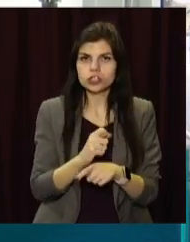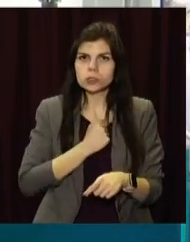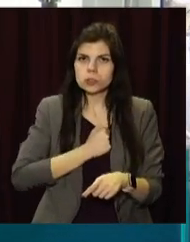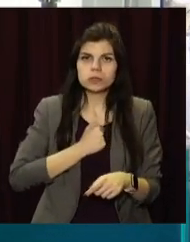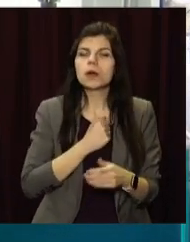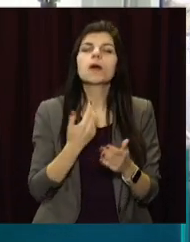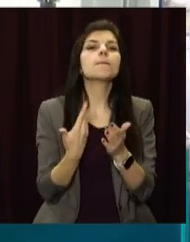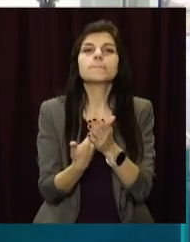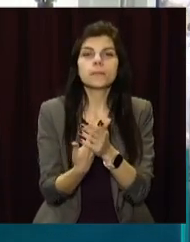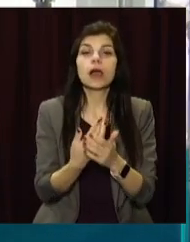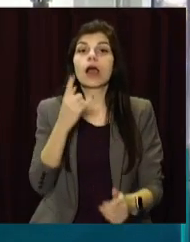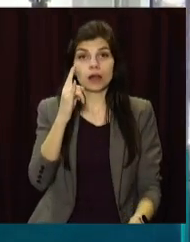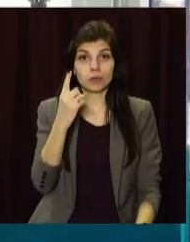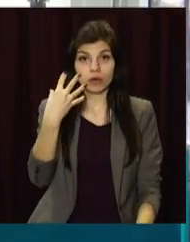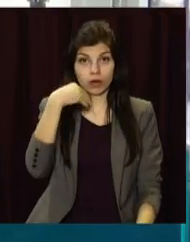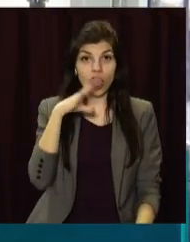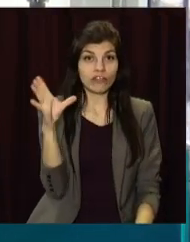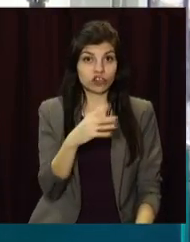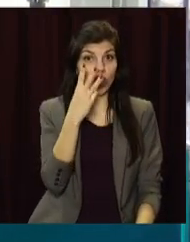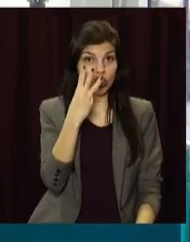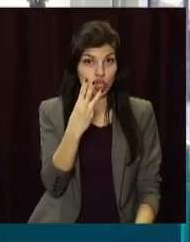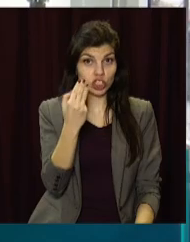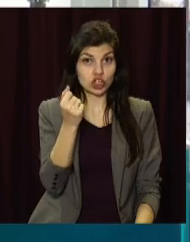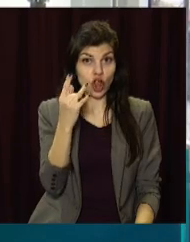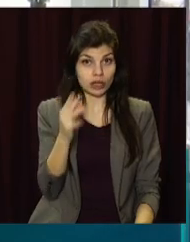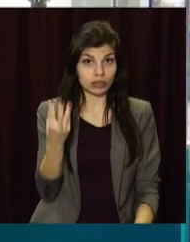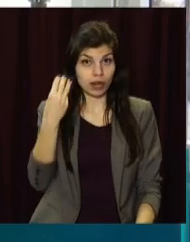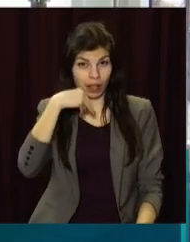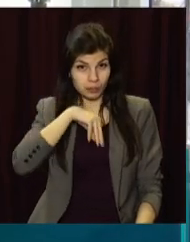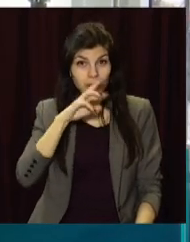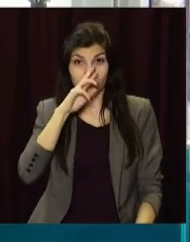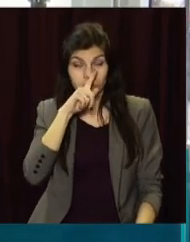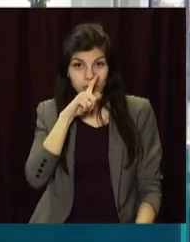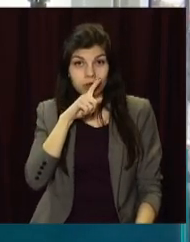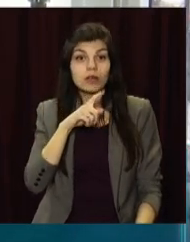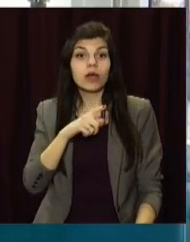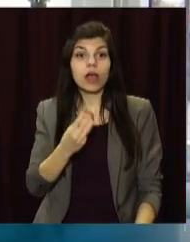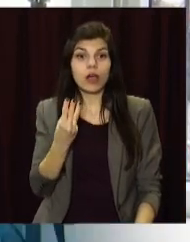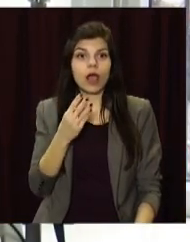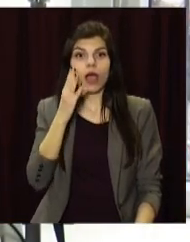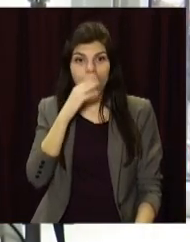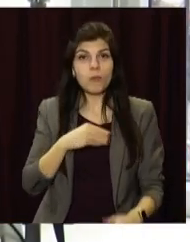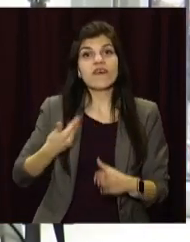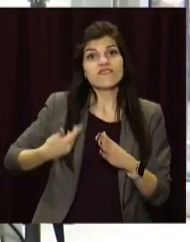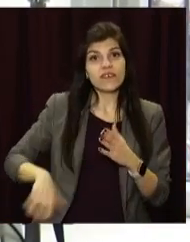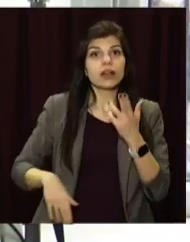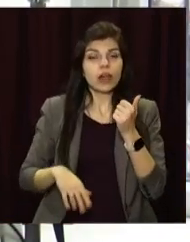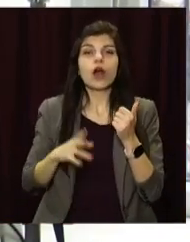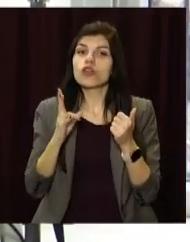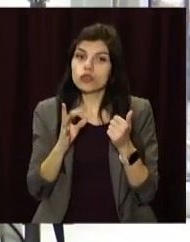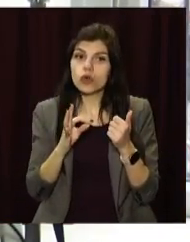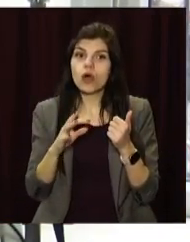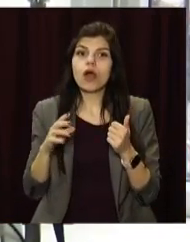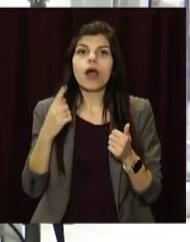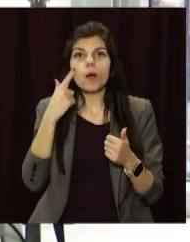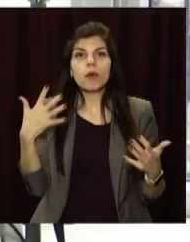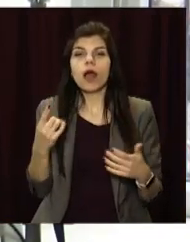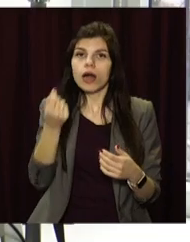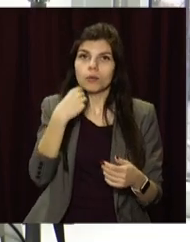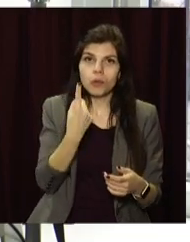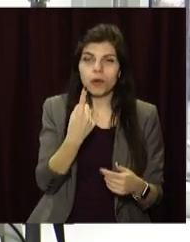5 міліметрів. 2 з них потрапили до шлунку, інший – до кишківника. Медики дістали кульки і відправили